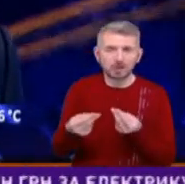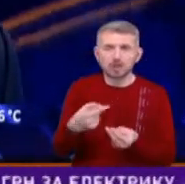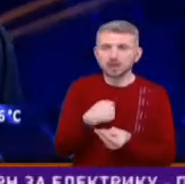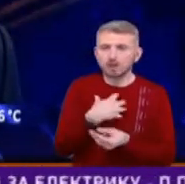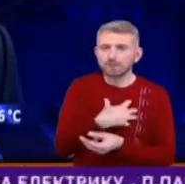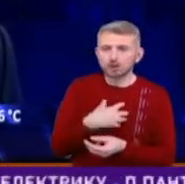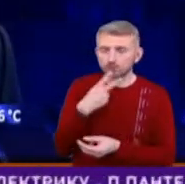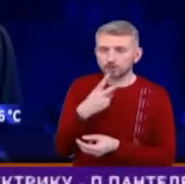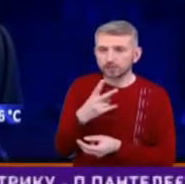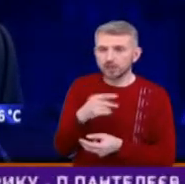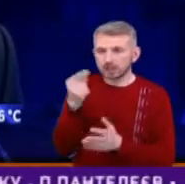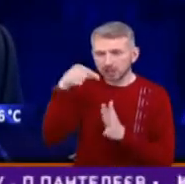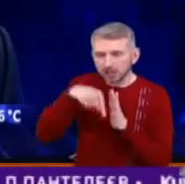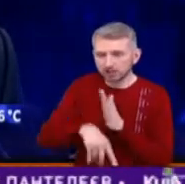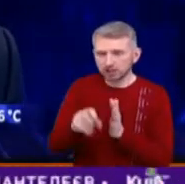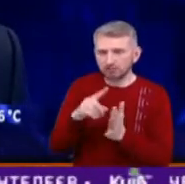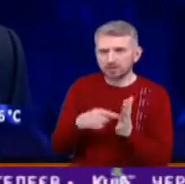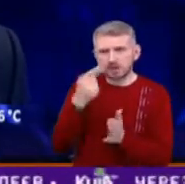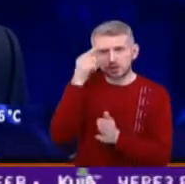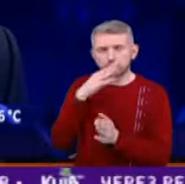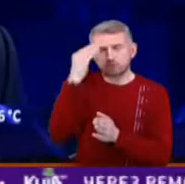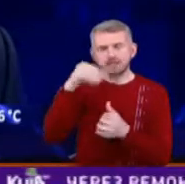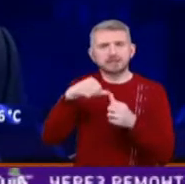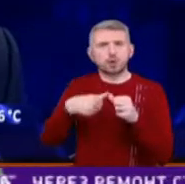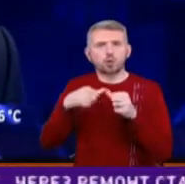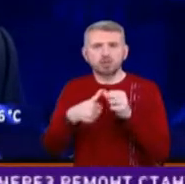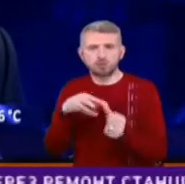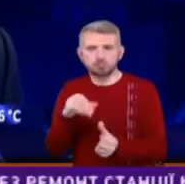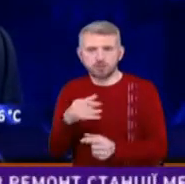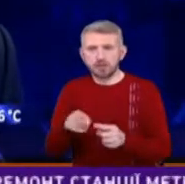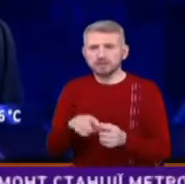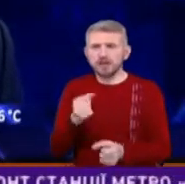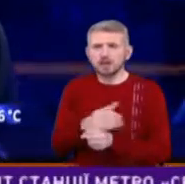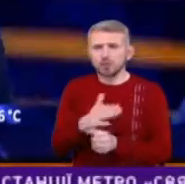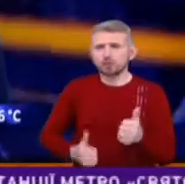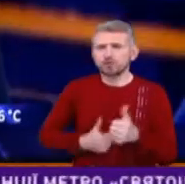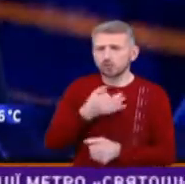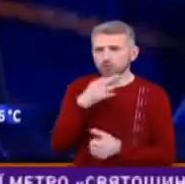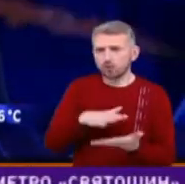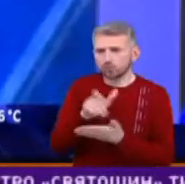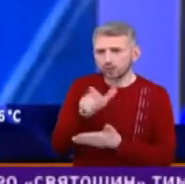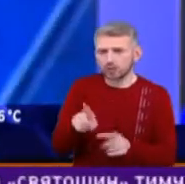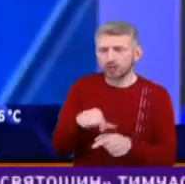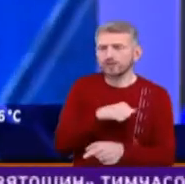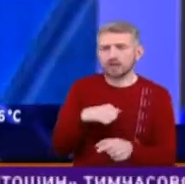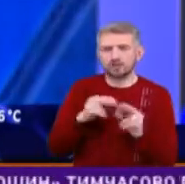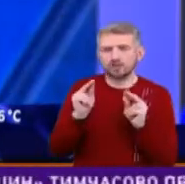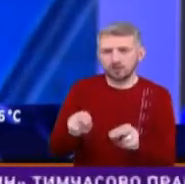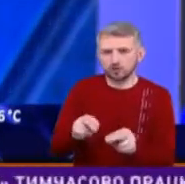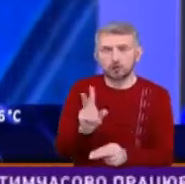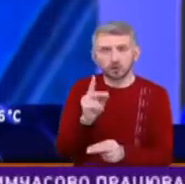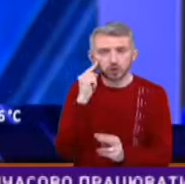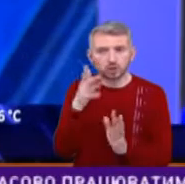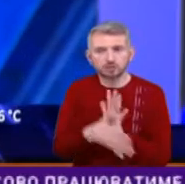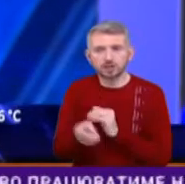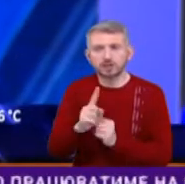дивитися, по-перше, набагато глибше на питання, не мислити стереотипами. Це навіть не робить честь будь-якому політику, навіть найчеснішому. А друге, розуміти